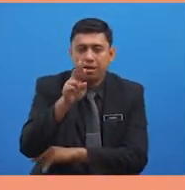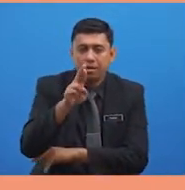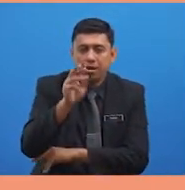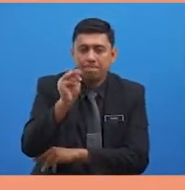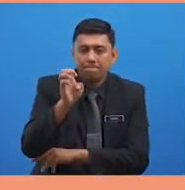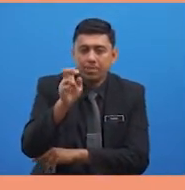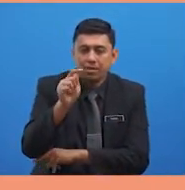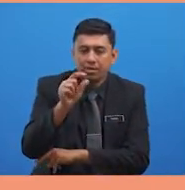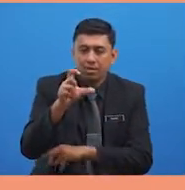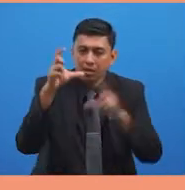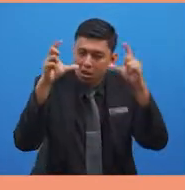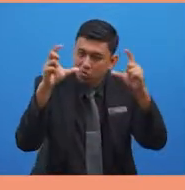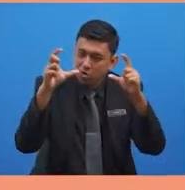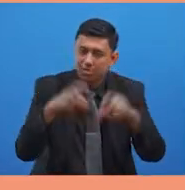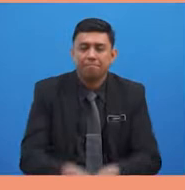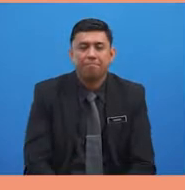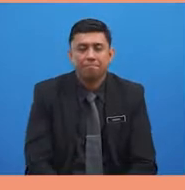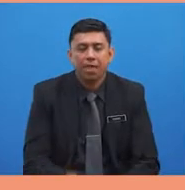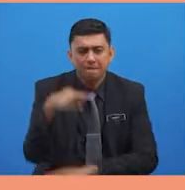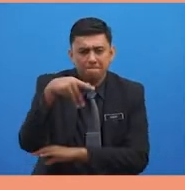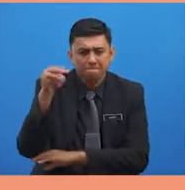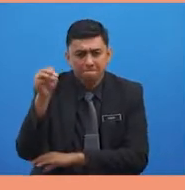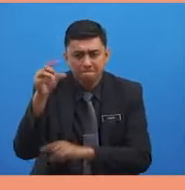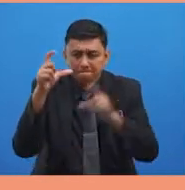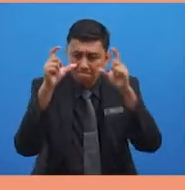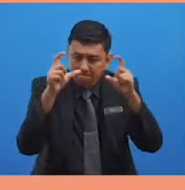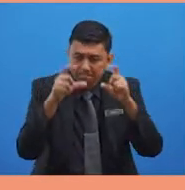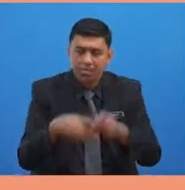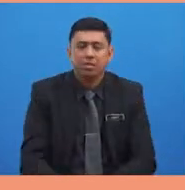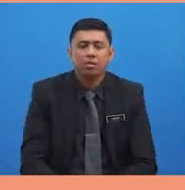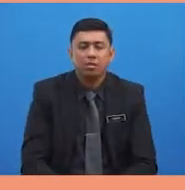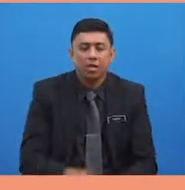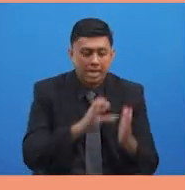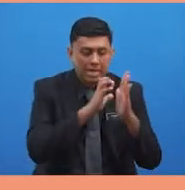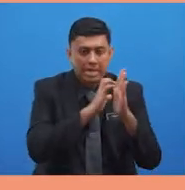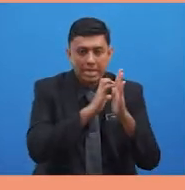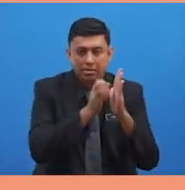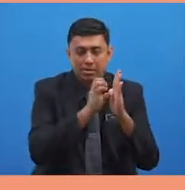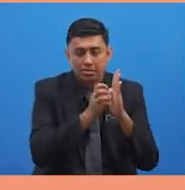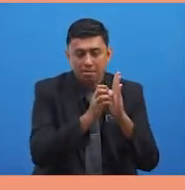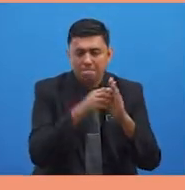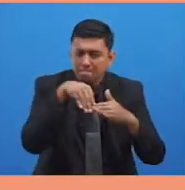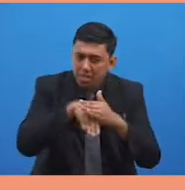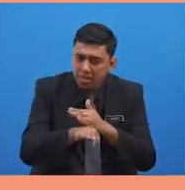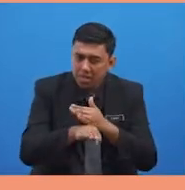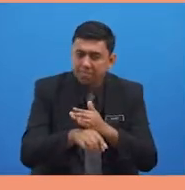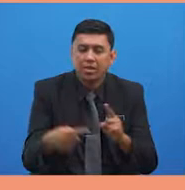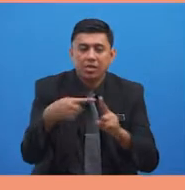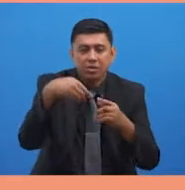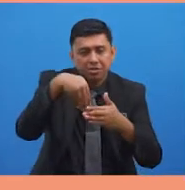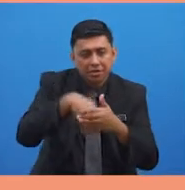tanda kurungan. Parameter adalah data-data yang dimasukkan ke